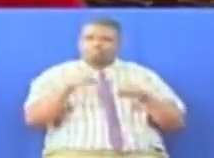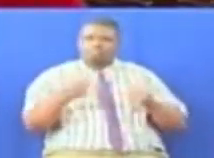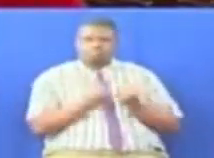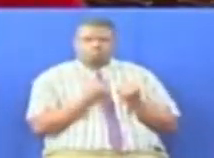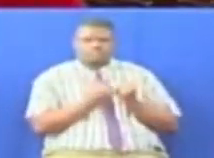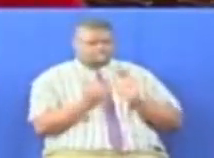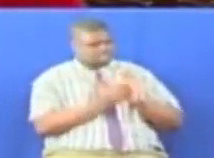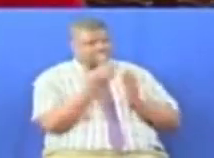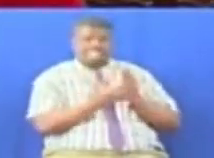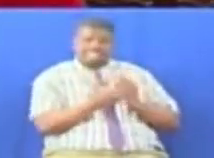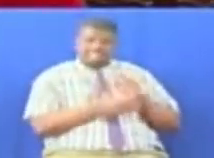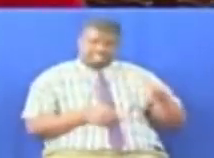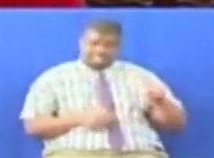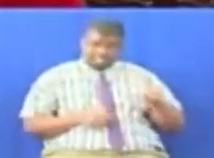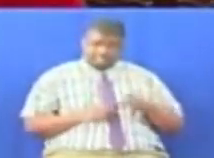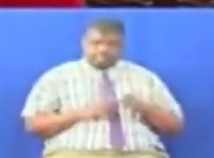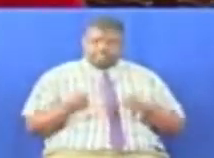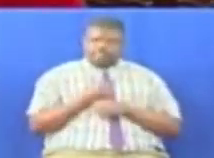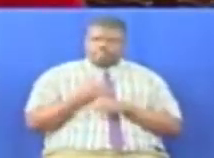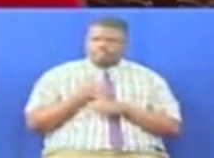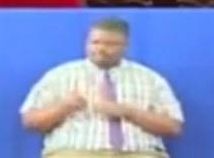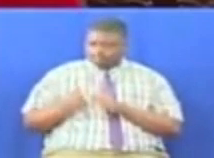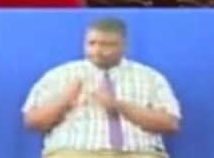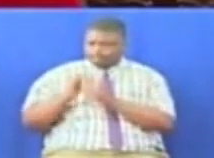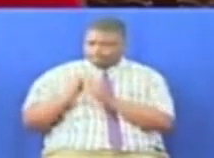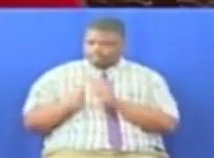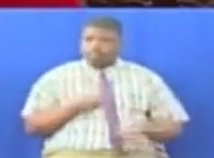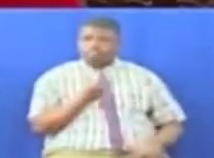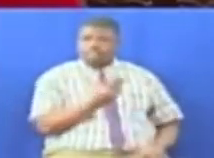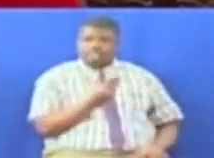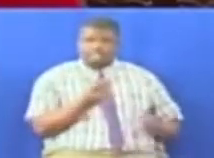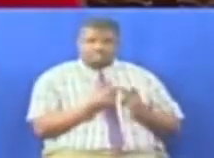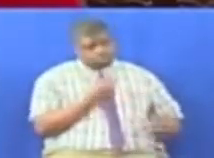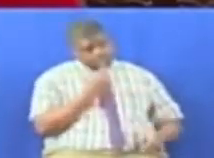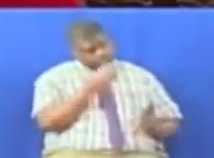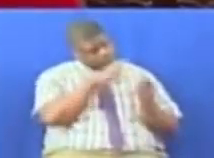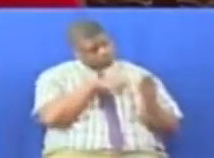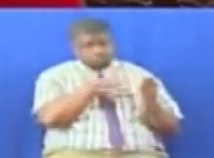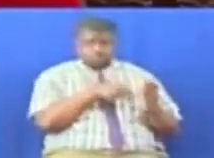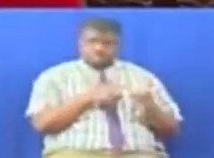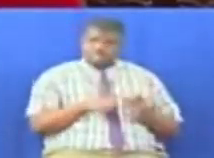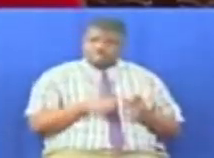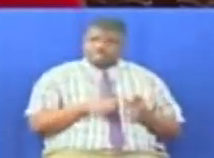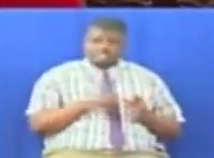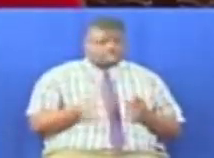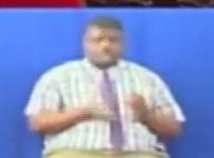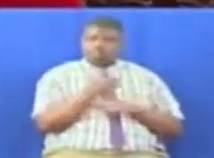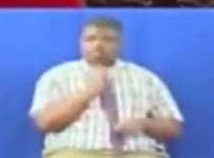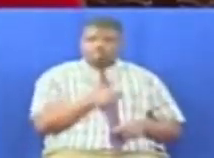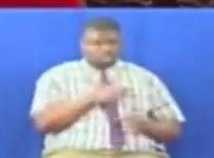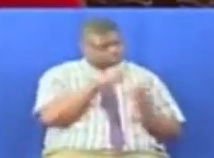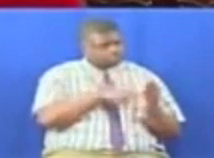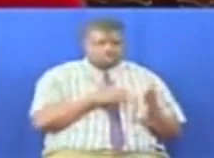nchi. Kifungu cha 39 kinachofanya marekebisho ya 4 kama inavyosomeka, Mheshimiwa Spika, sita naibu spika sasoma, ila